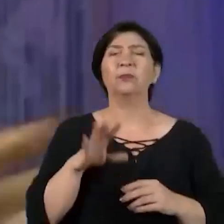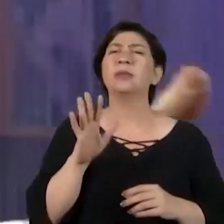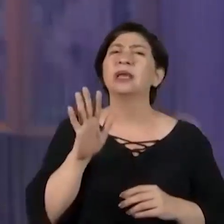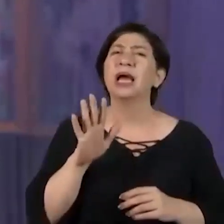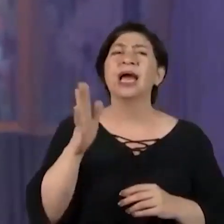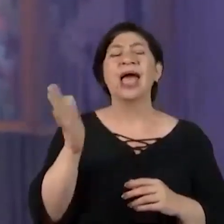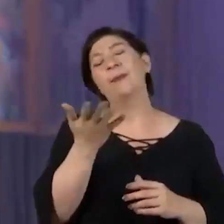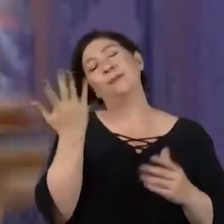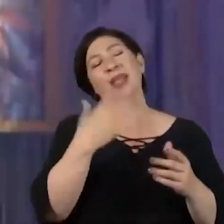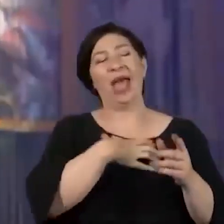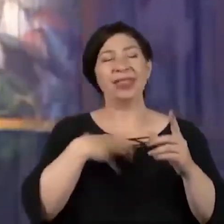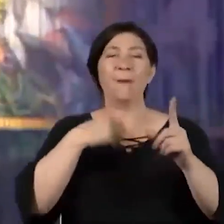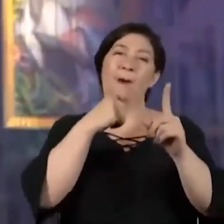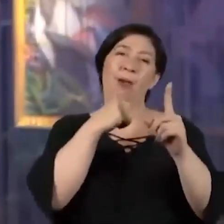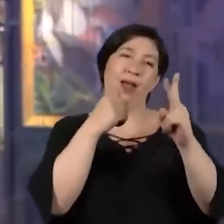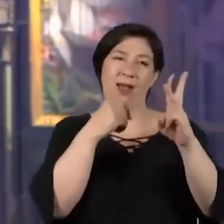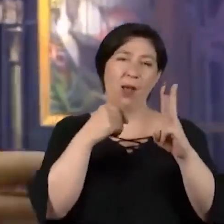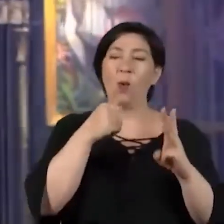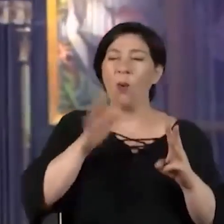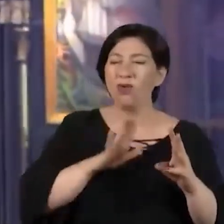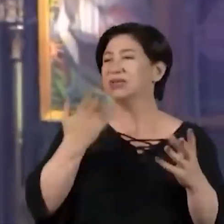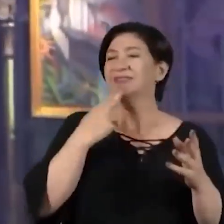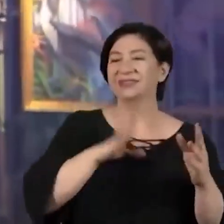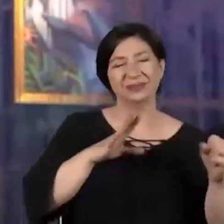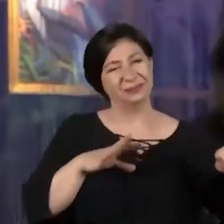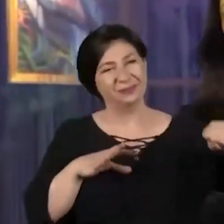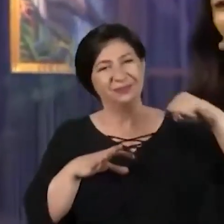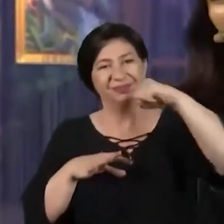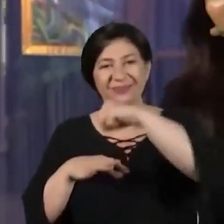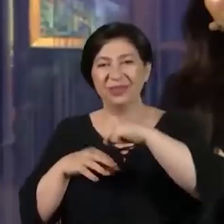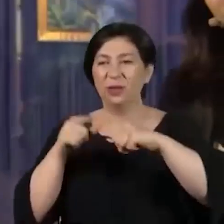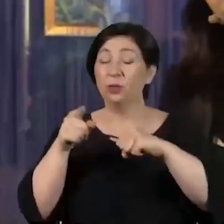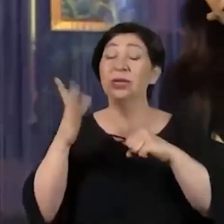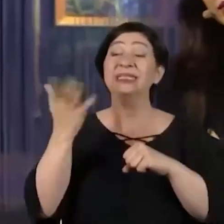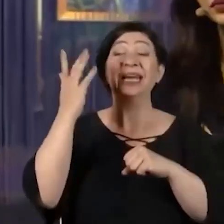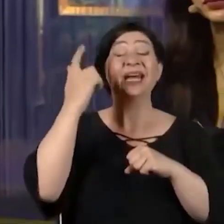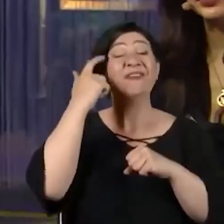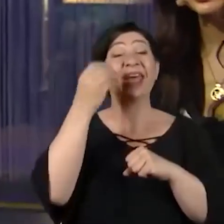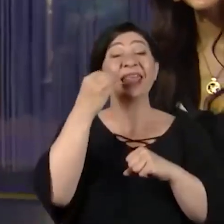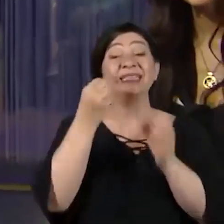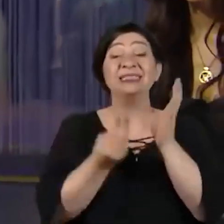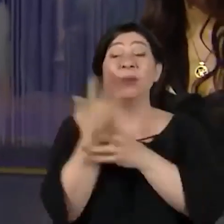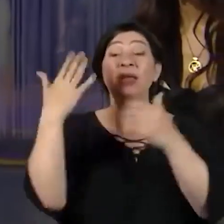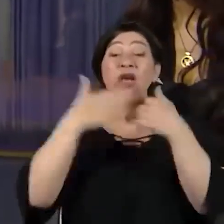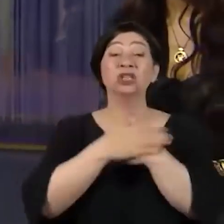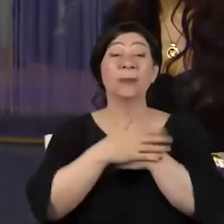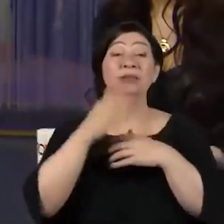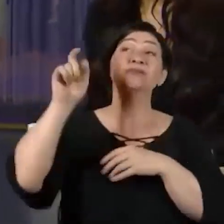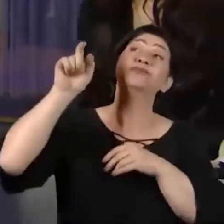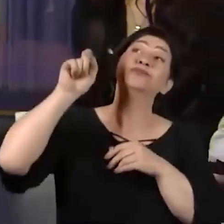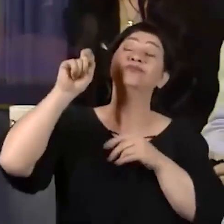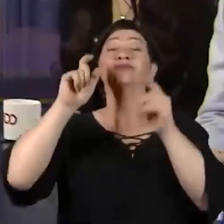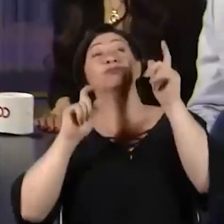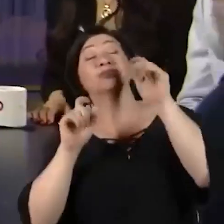herhangi bir anne baba size oğlunu ya da kızını getirip ya bu iyice kafayı yedi, sabahtan akşama kadar selfie